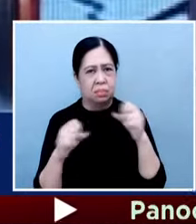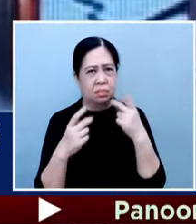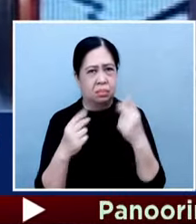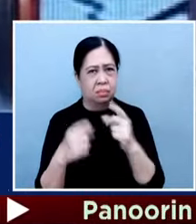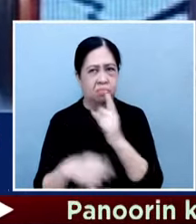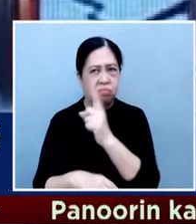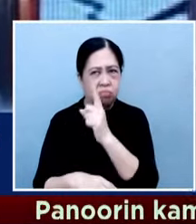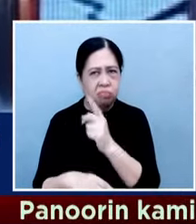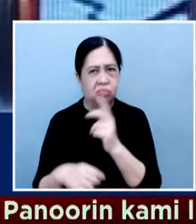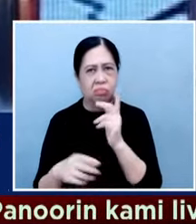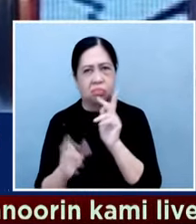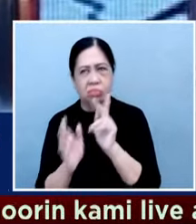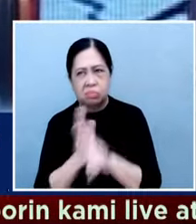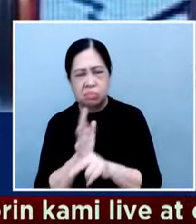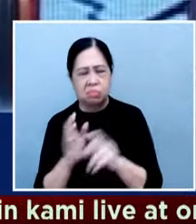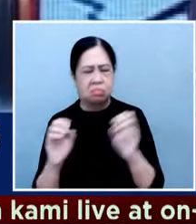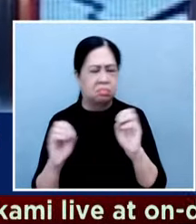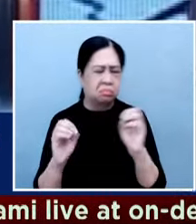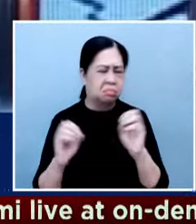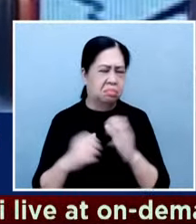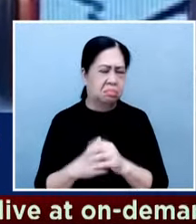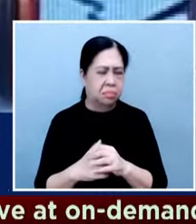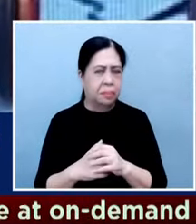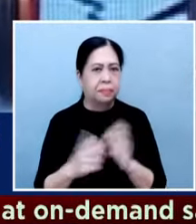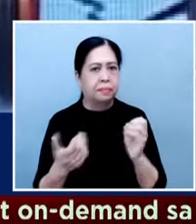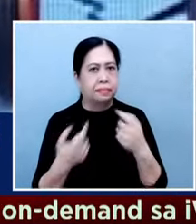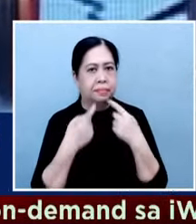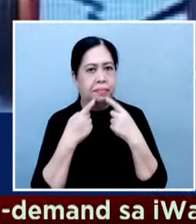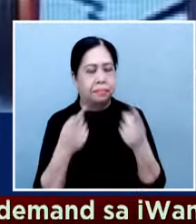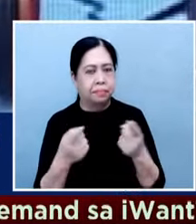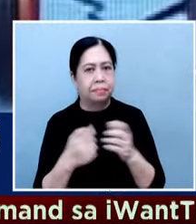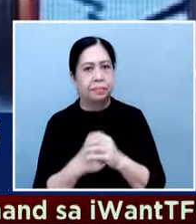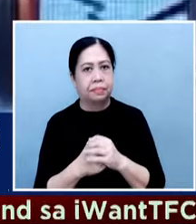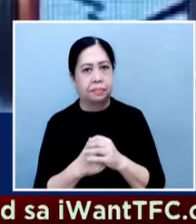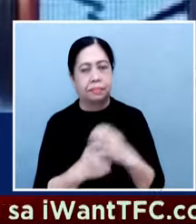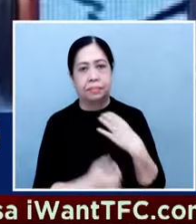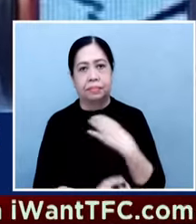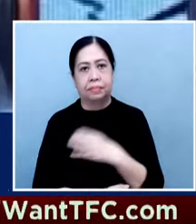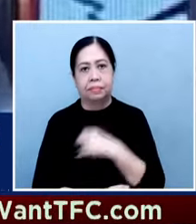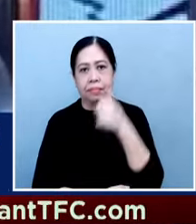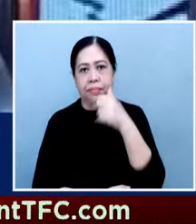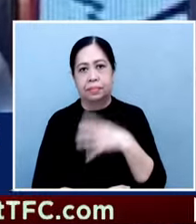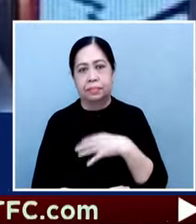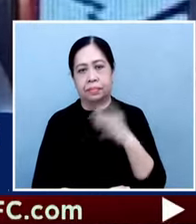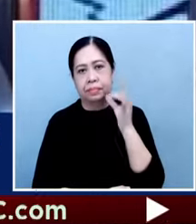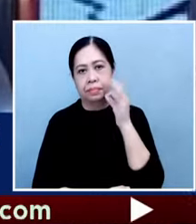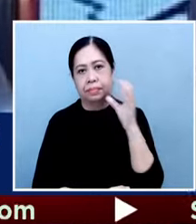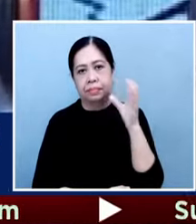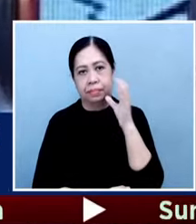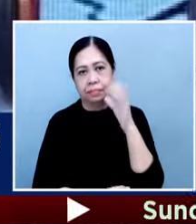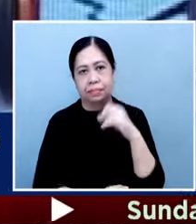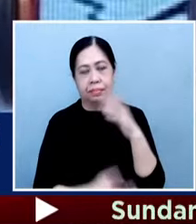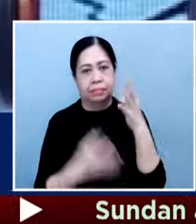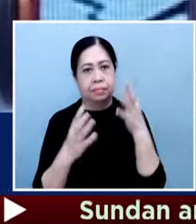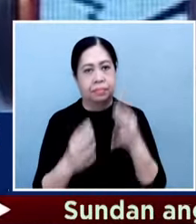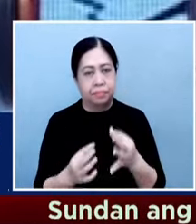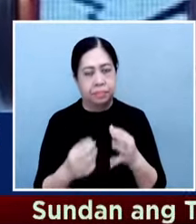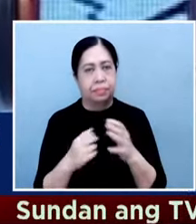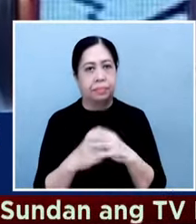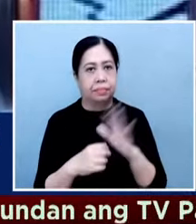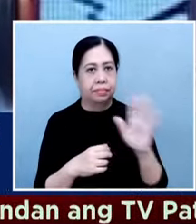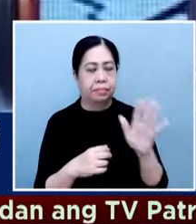threat sa ibang tao. Wala pang pahayag si Congressman Franz Castro sa naging desisyon